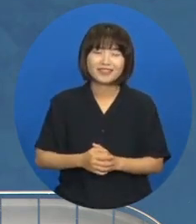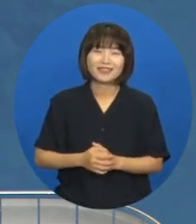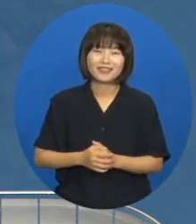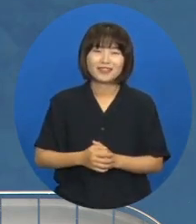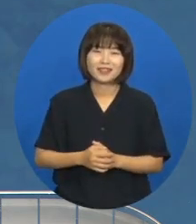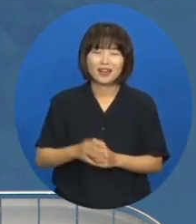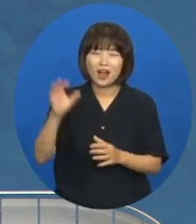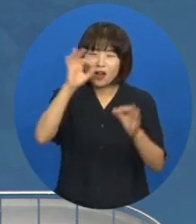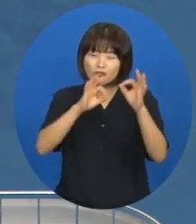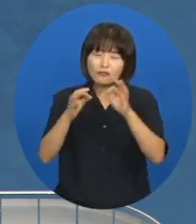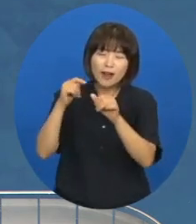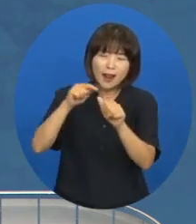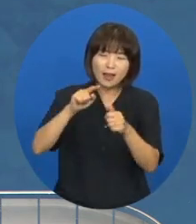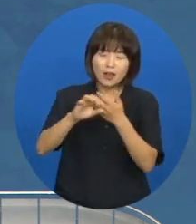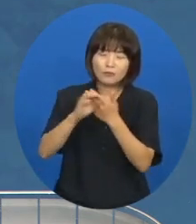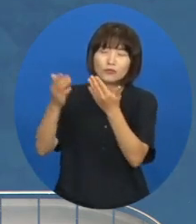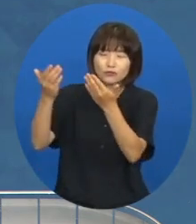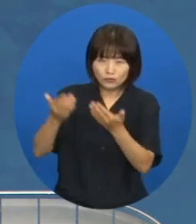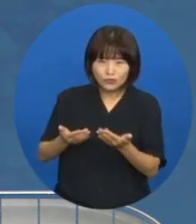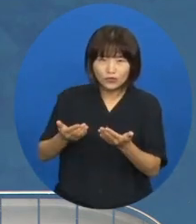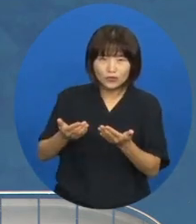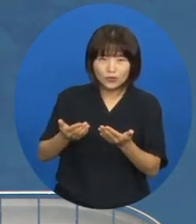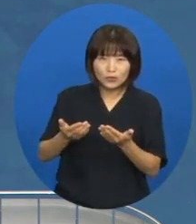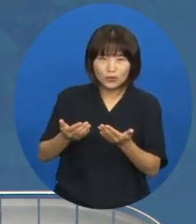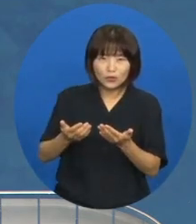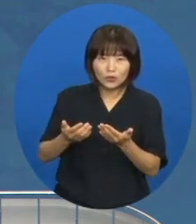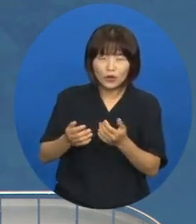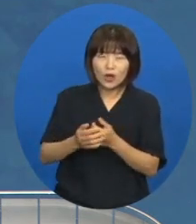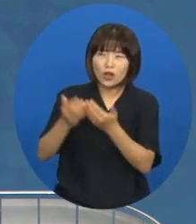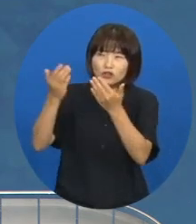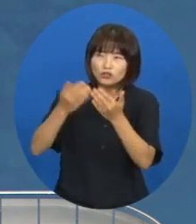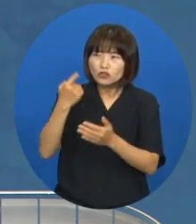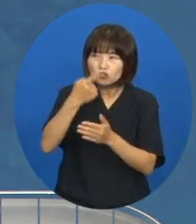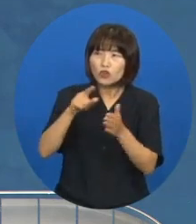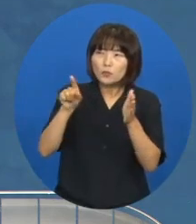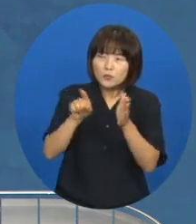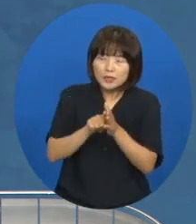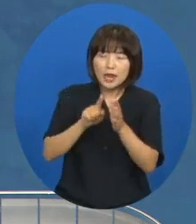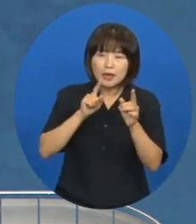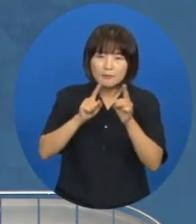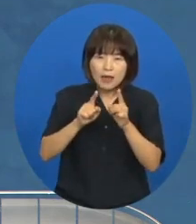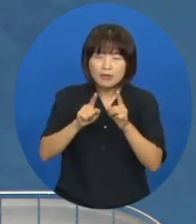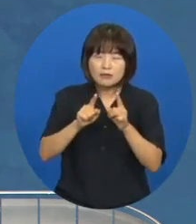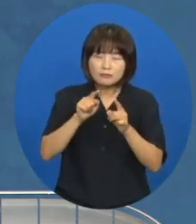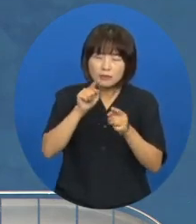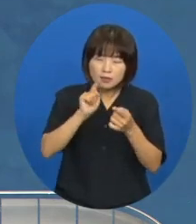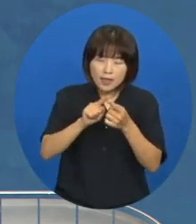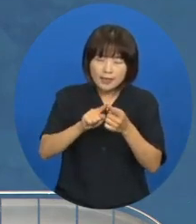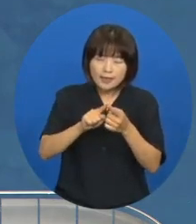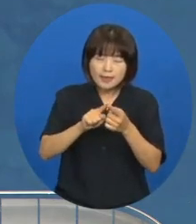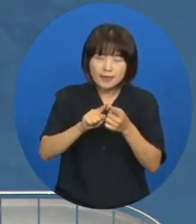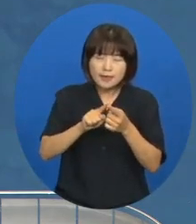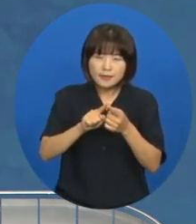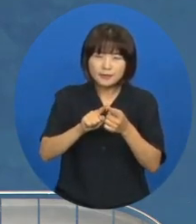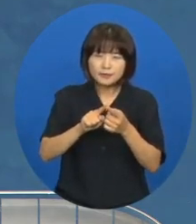구하라 그러면 주실 것이요. 주신 줄로 믿으라고 하신 말씀을 정말 믿고 제가 이 교회에 담임하고